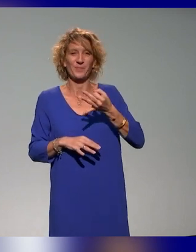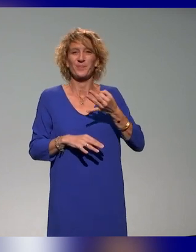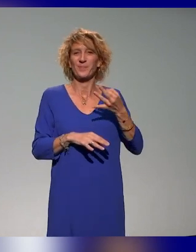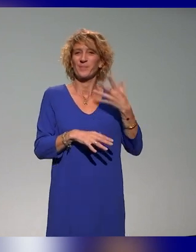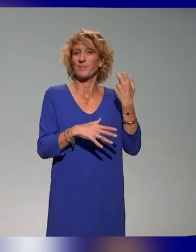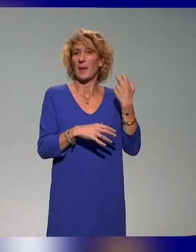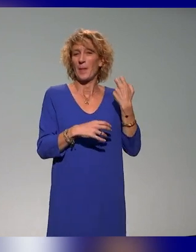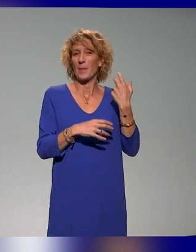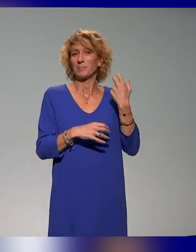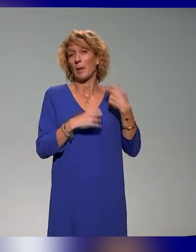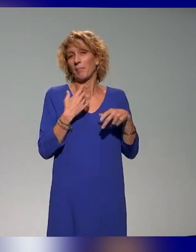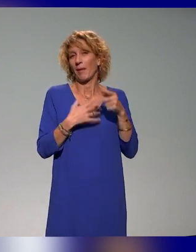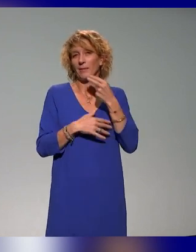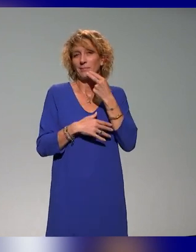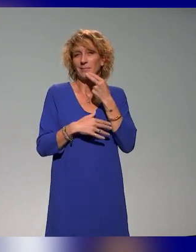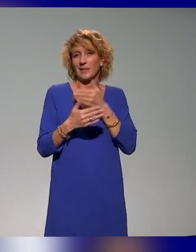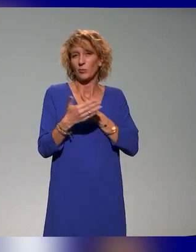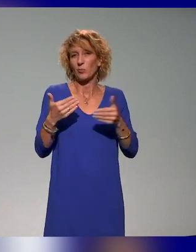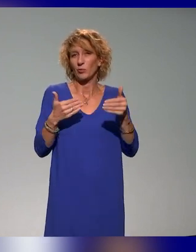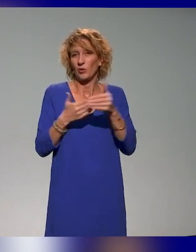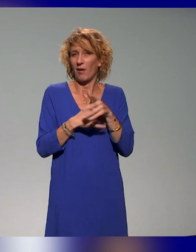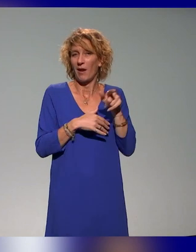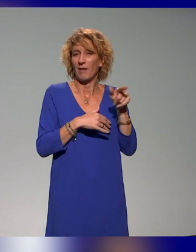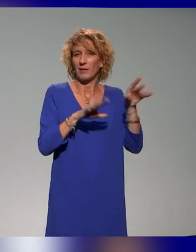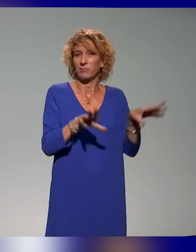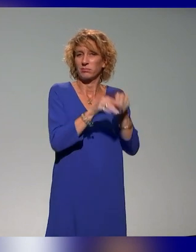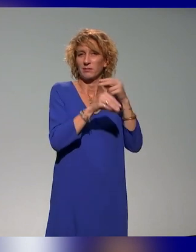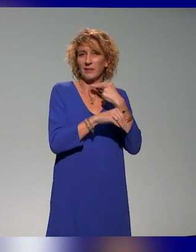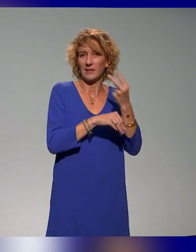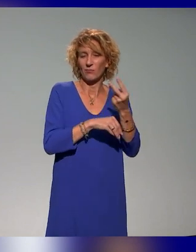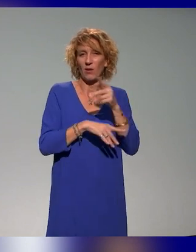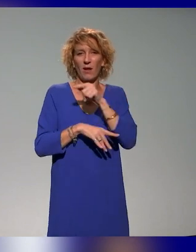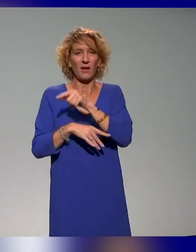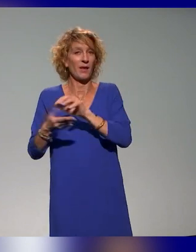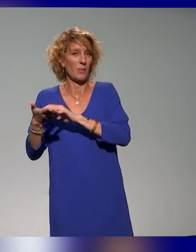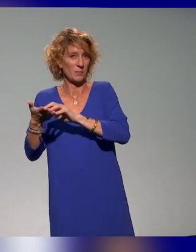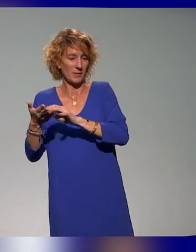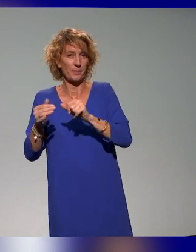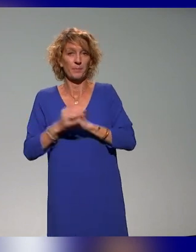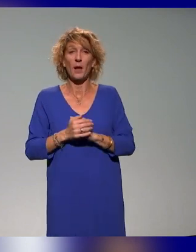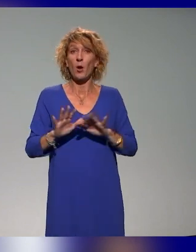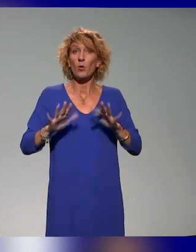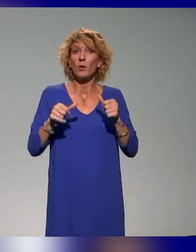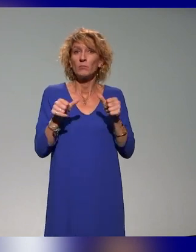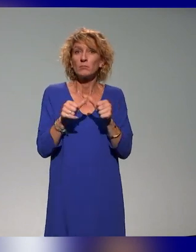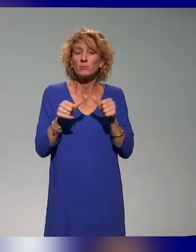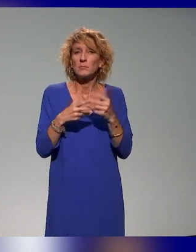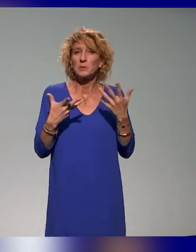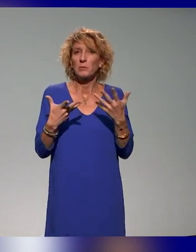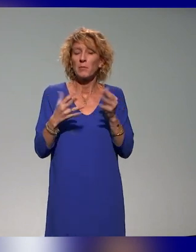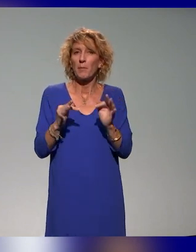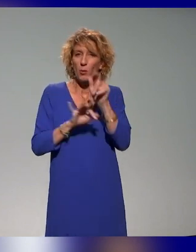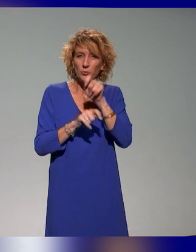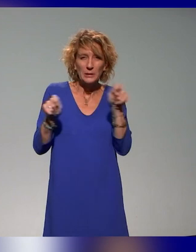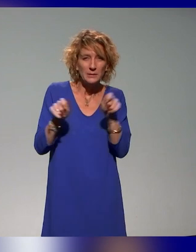utiliser Moodle avec sa synthèse vocale et sa plage braille. Alors, comment on a procédé? En fait, comme